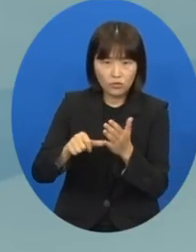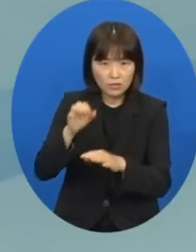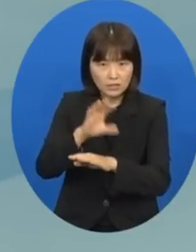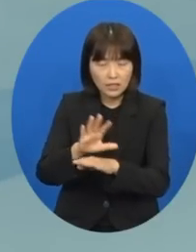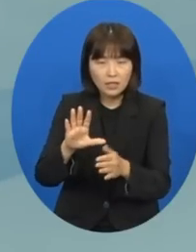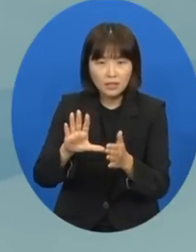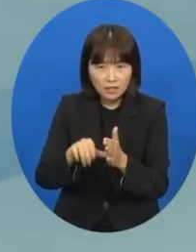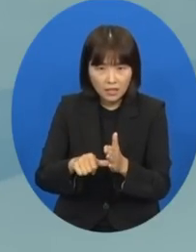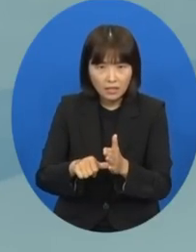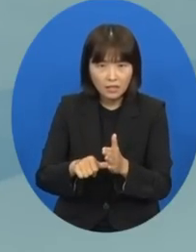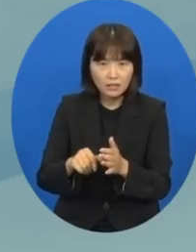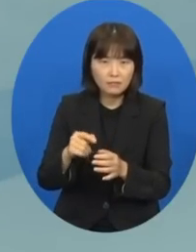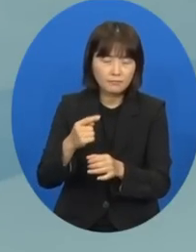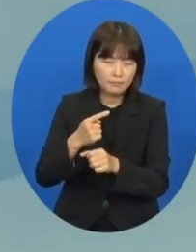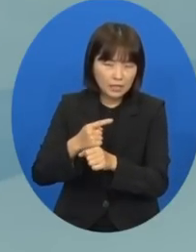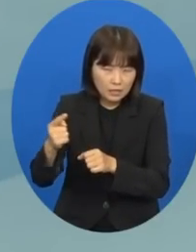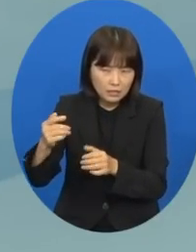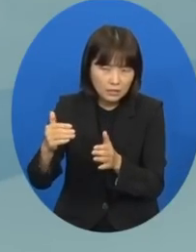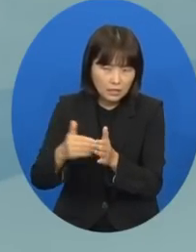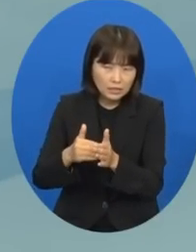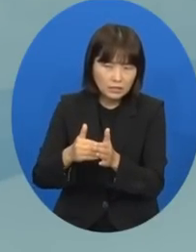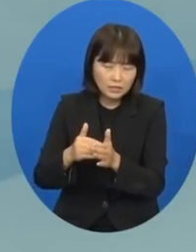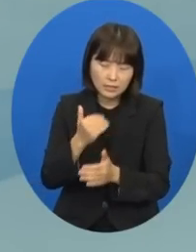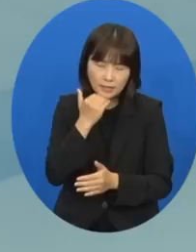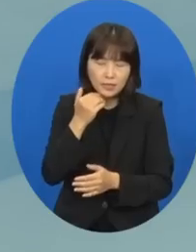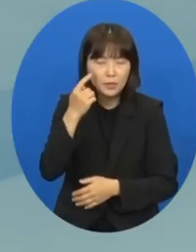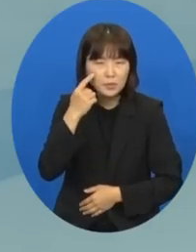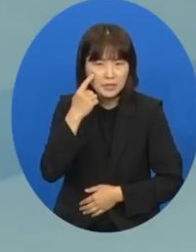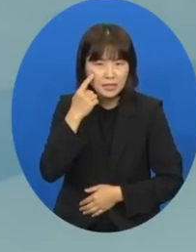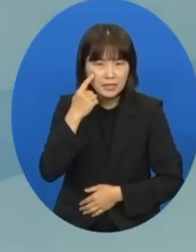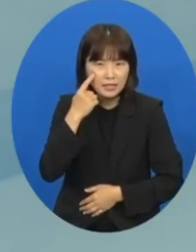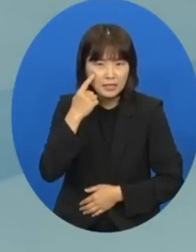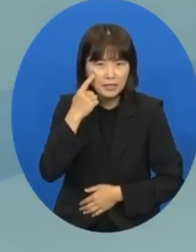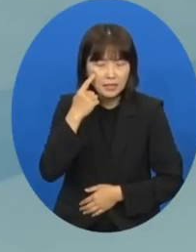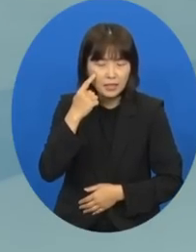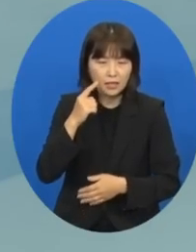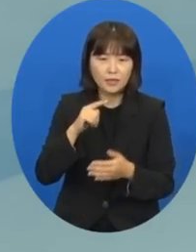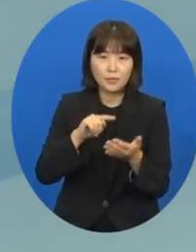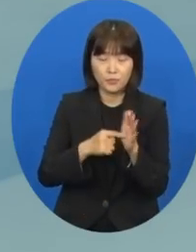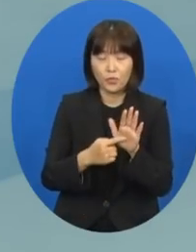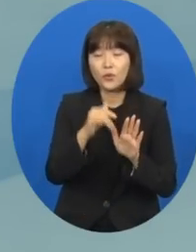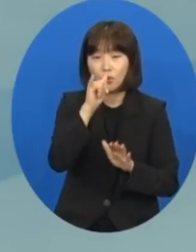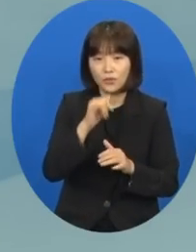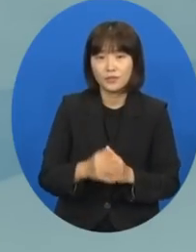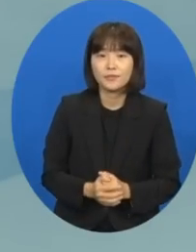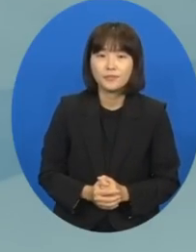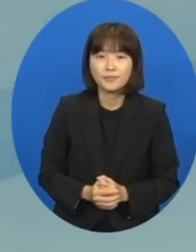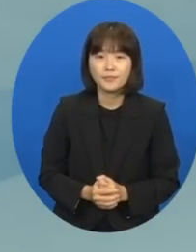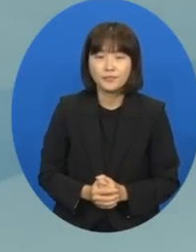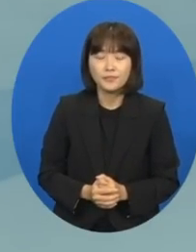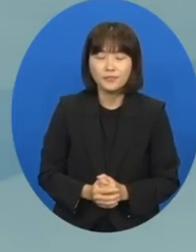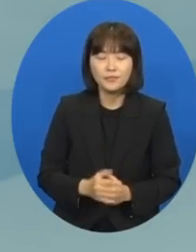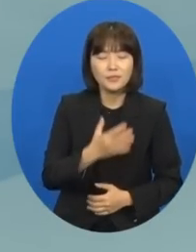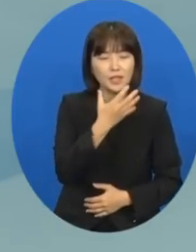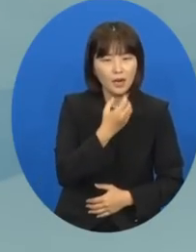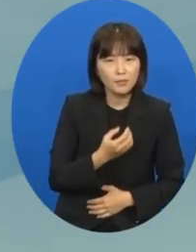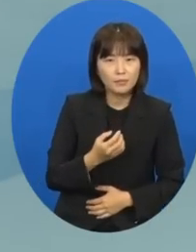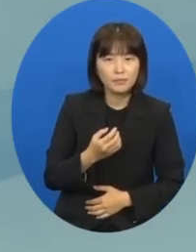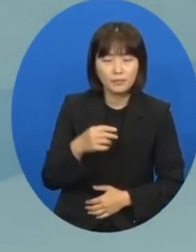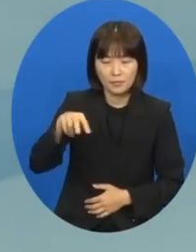말고 내년까지 존버하자. 막 이렇게 표현을 씁니다. 그렇다면 과연 이 아브라함과